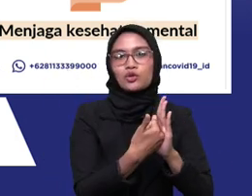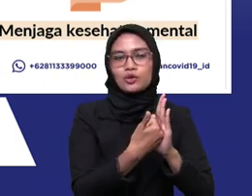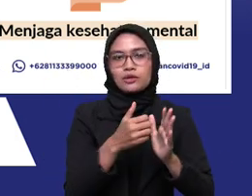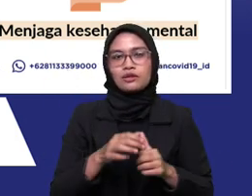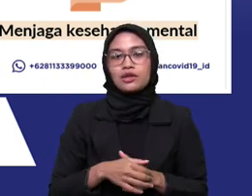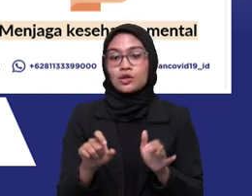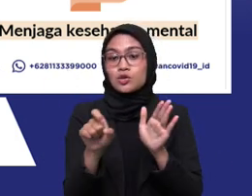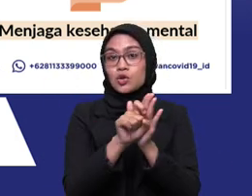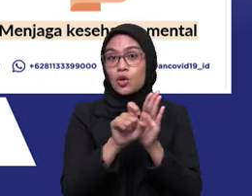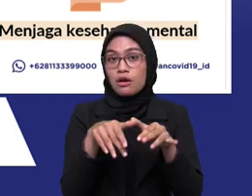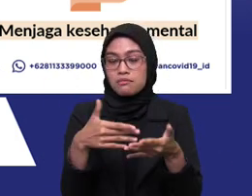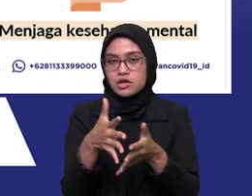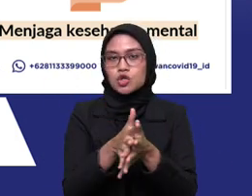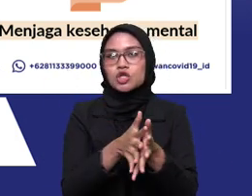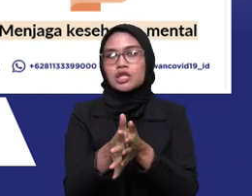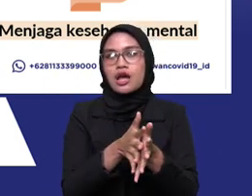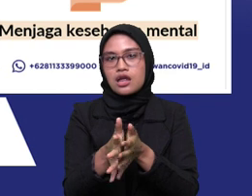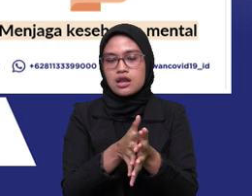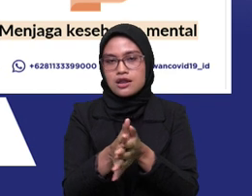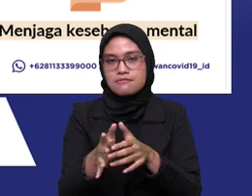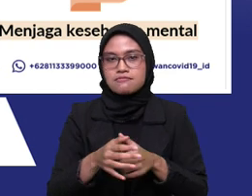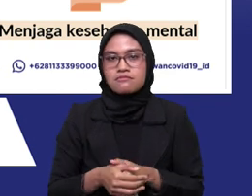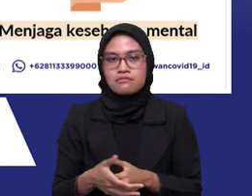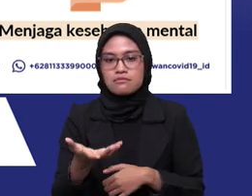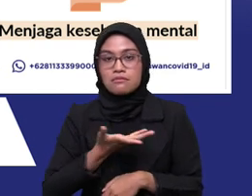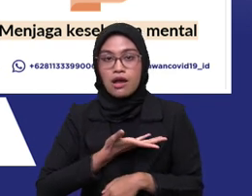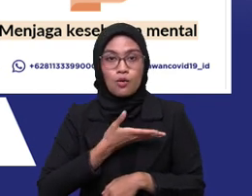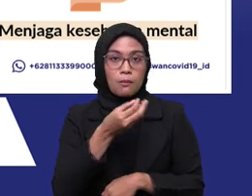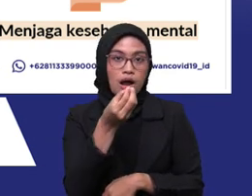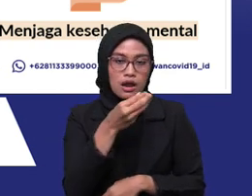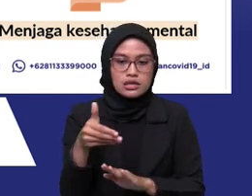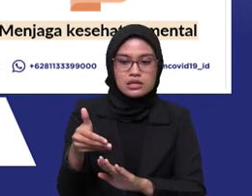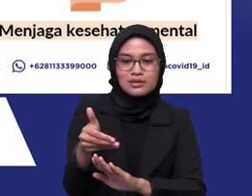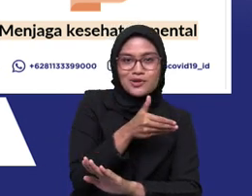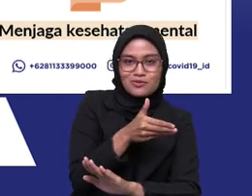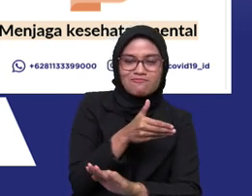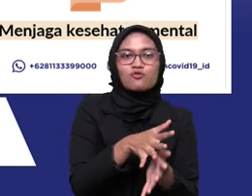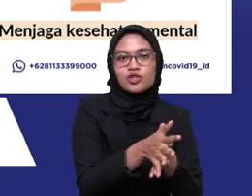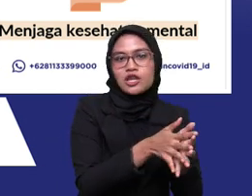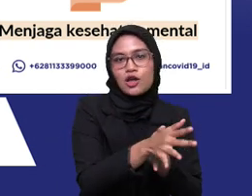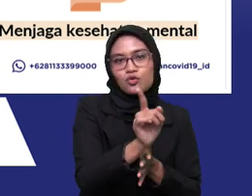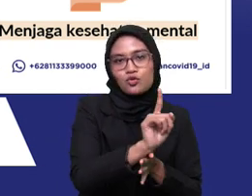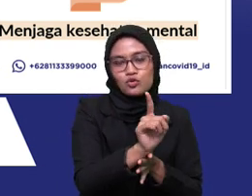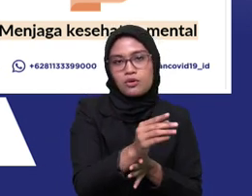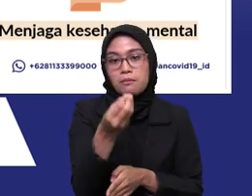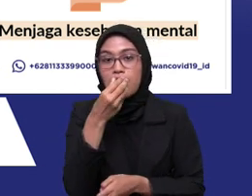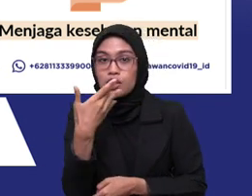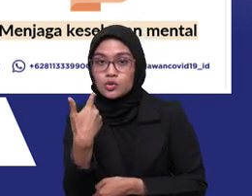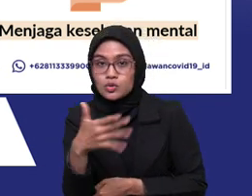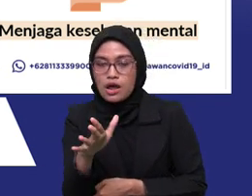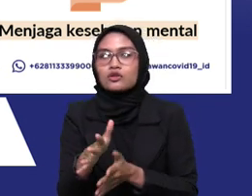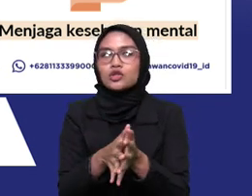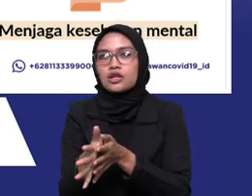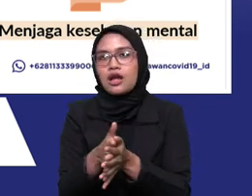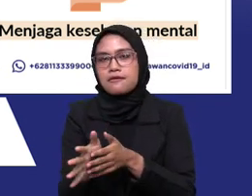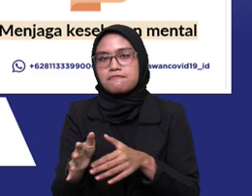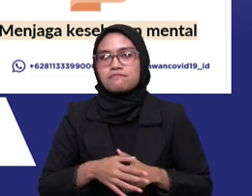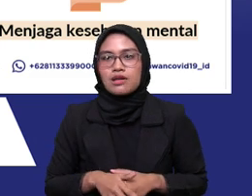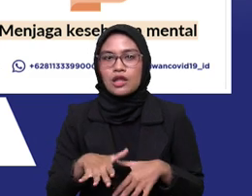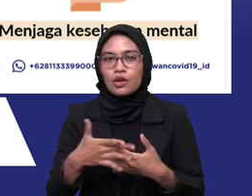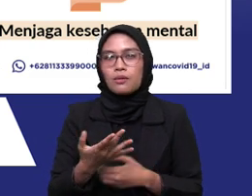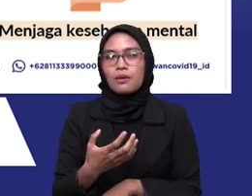Saat sebelum dan setelah menyiapkan dan hendak makan yang berikutnya lagi setelah bersin atau batuk